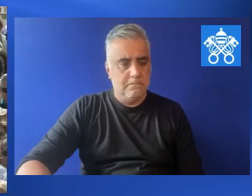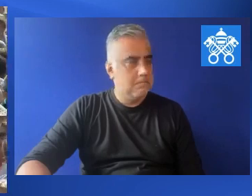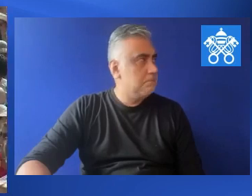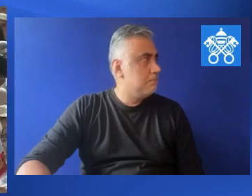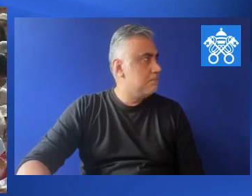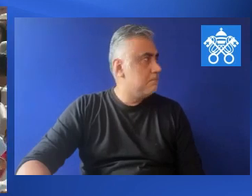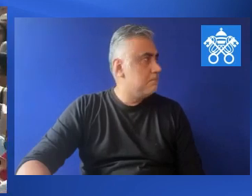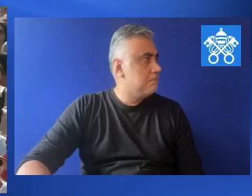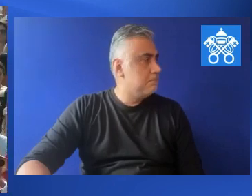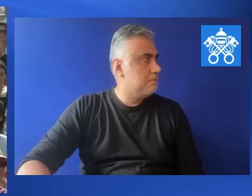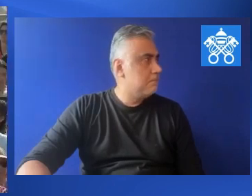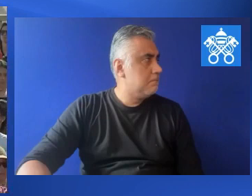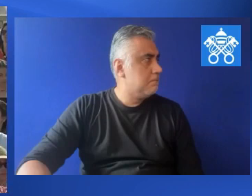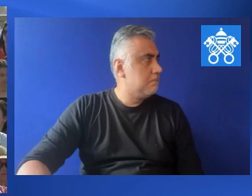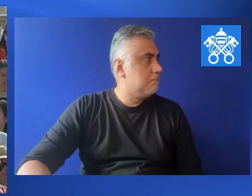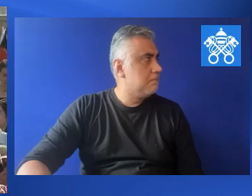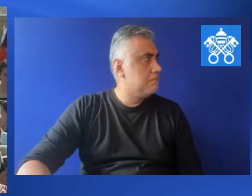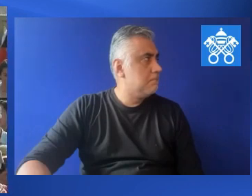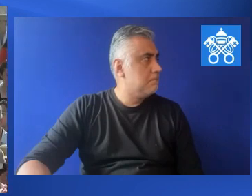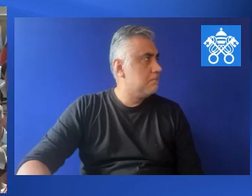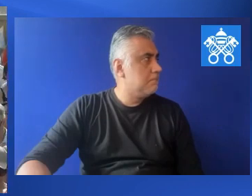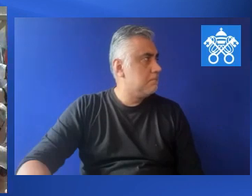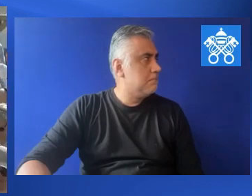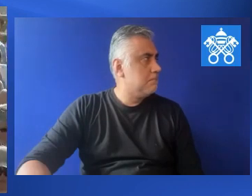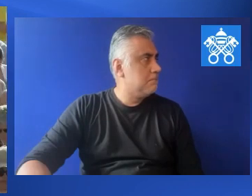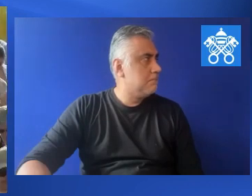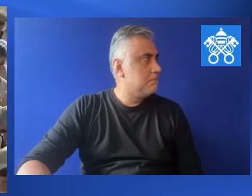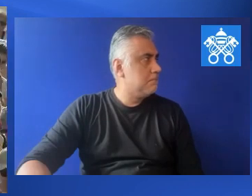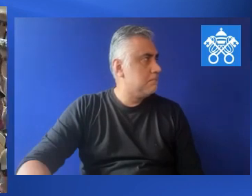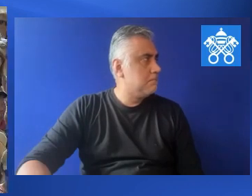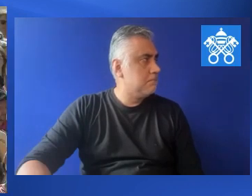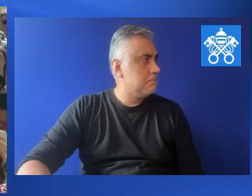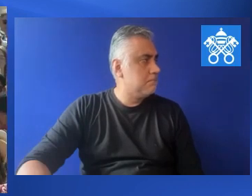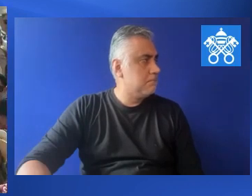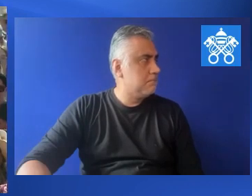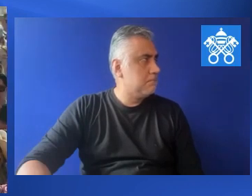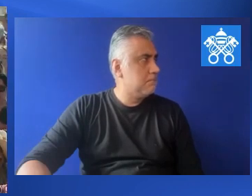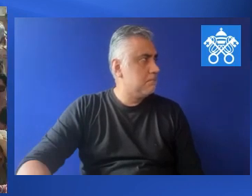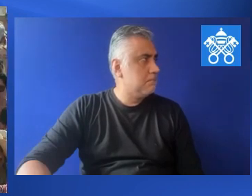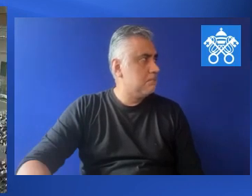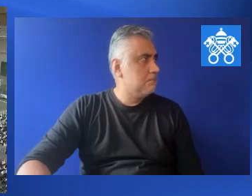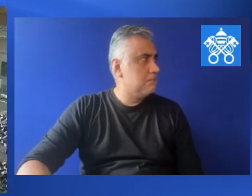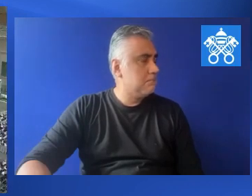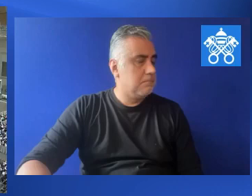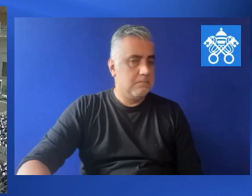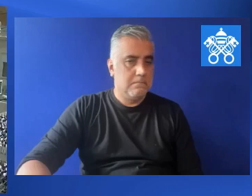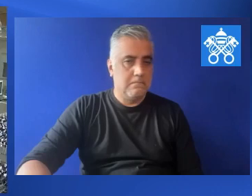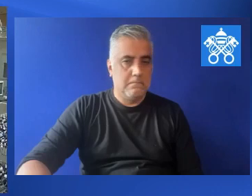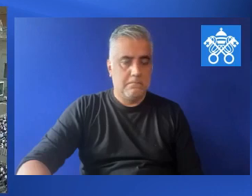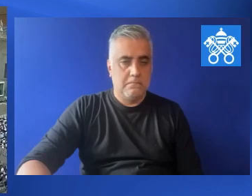sowie Neuseeland und widmete dabei den Armen und Außenseitern der Gesellschaft